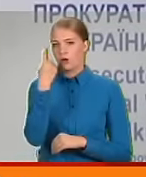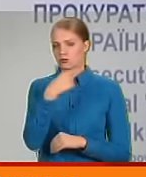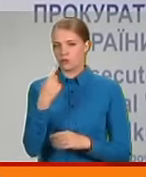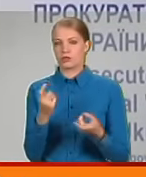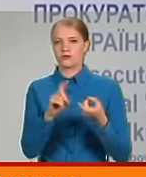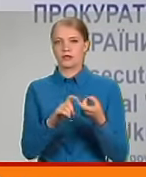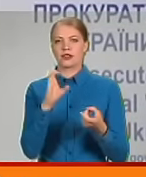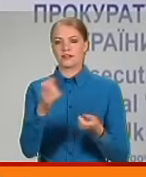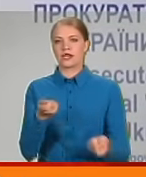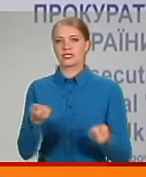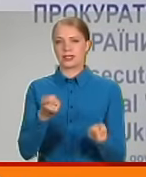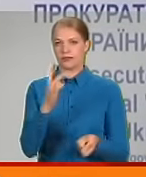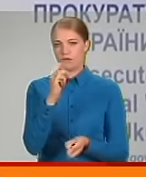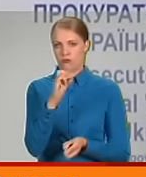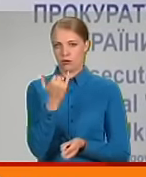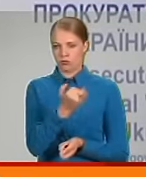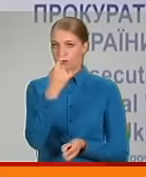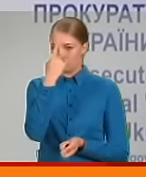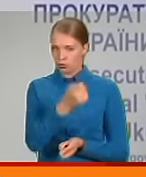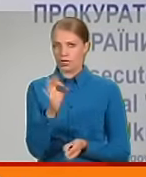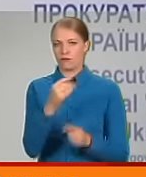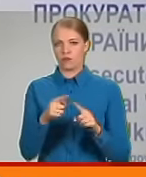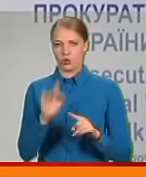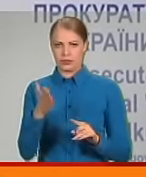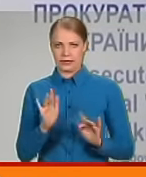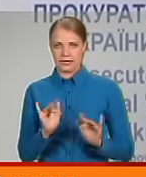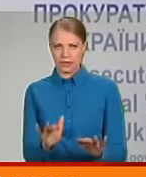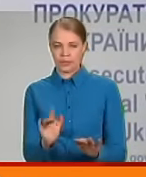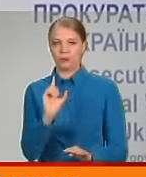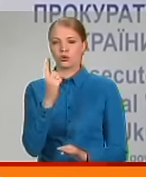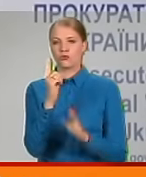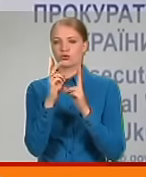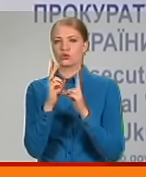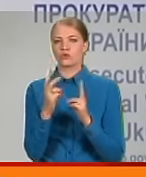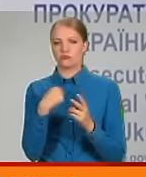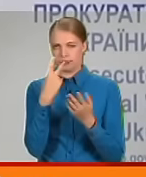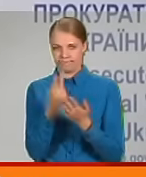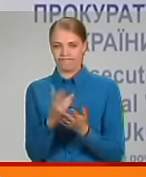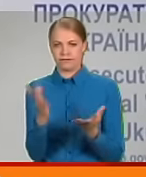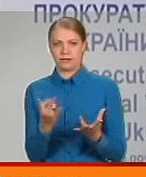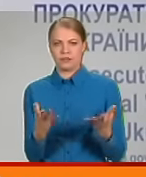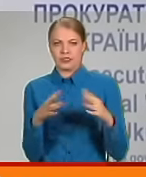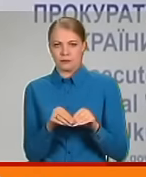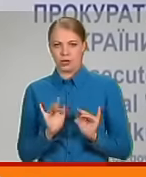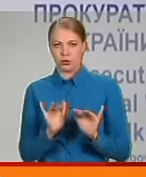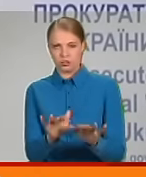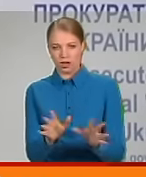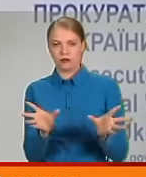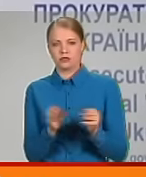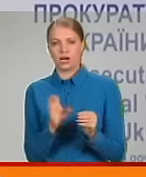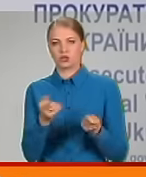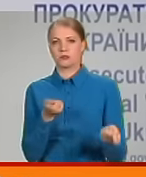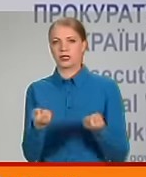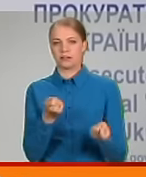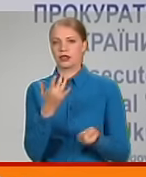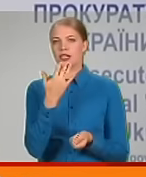особисто зв'язався з керівником НАБУ і попередив його про ці дії, бо розглядаю спільну діяльність разом із